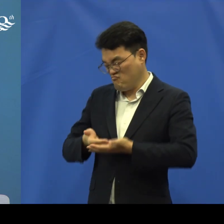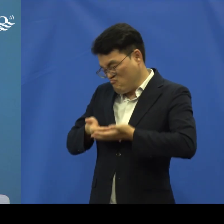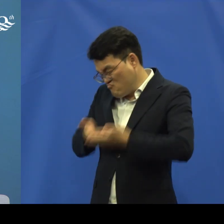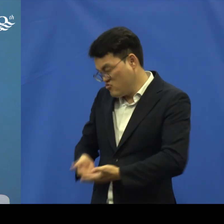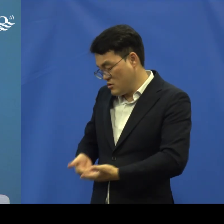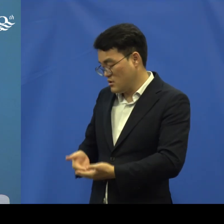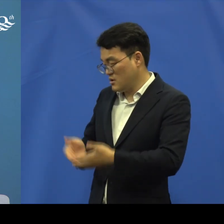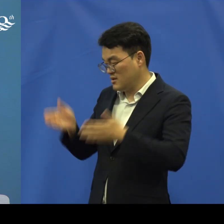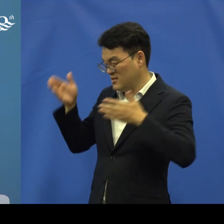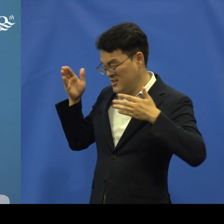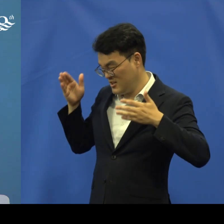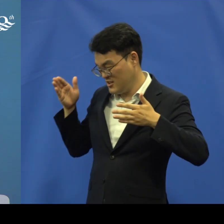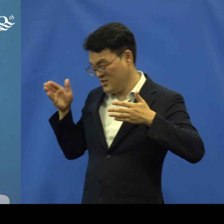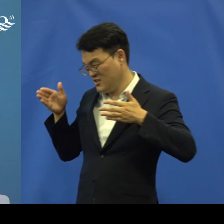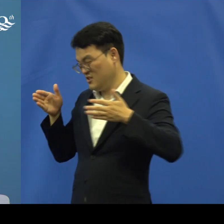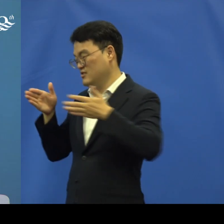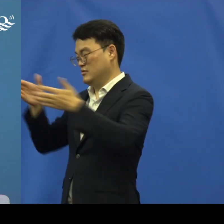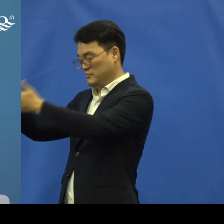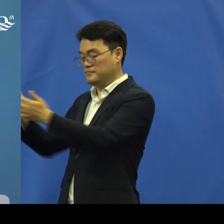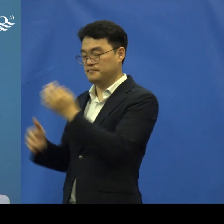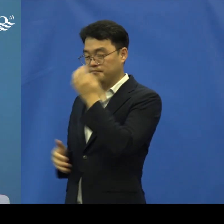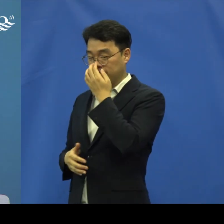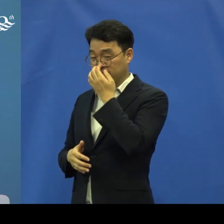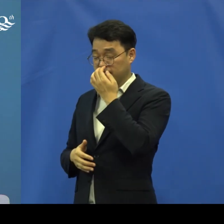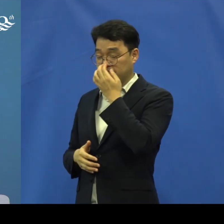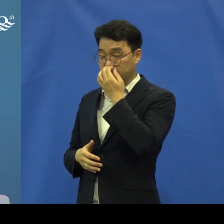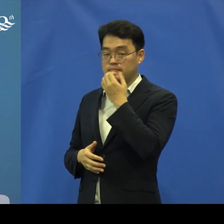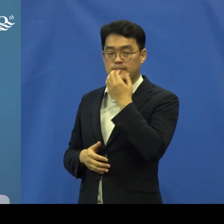지나가야 돼. 패스 트루를 해야 돼.